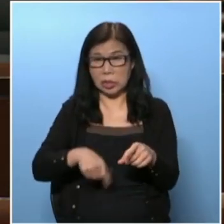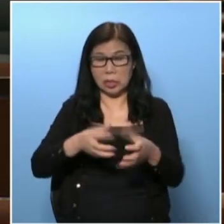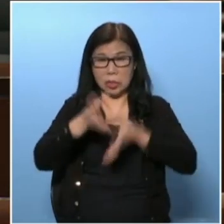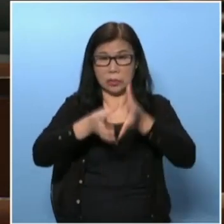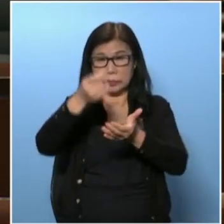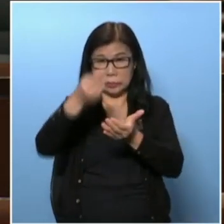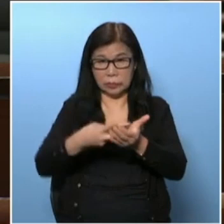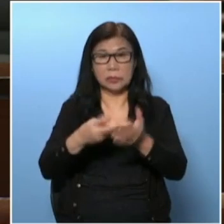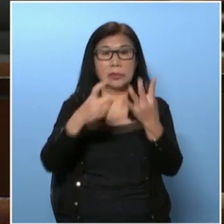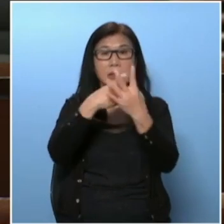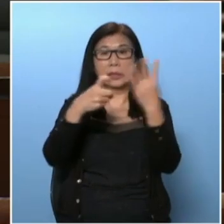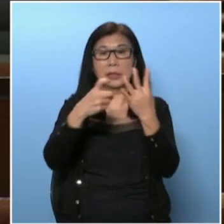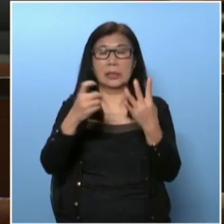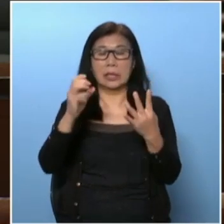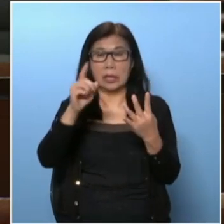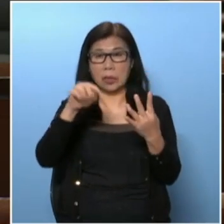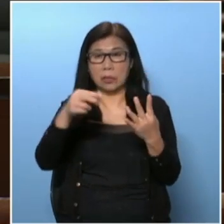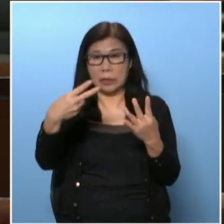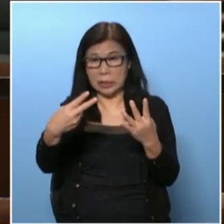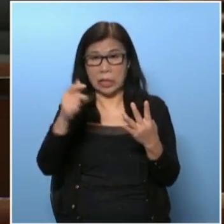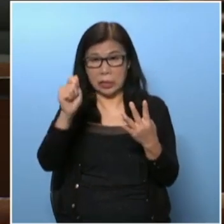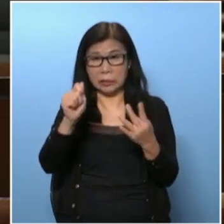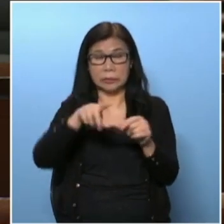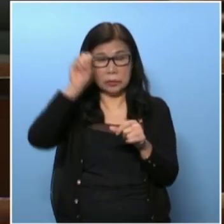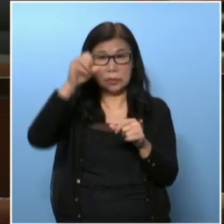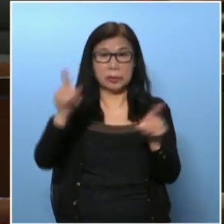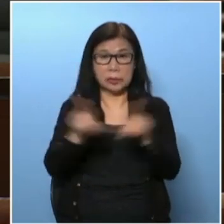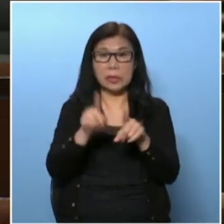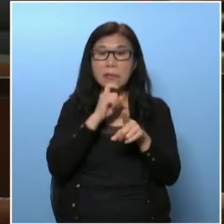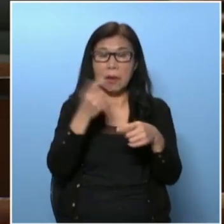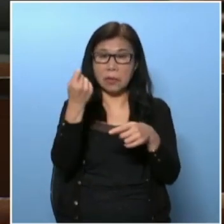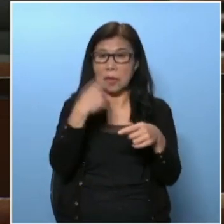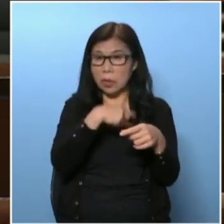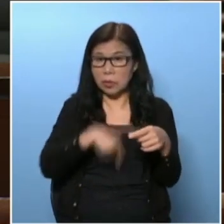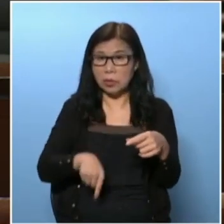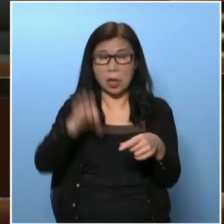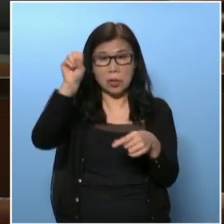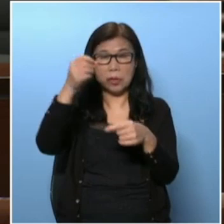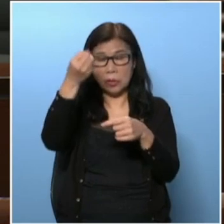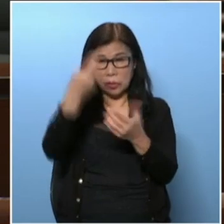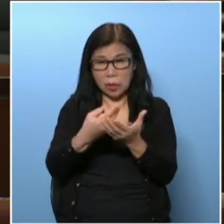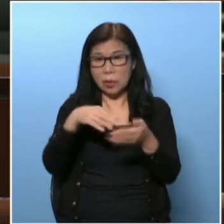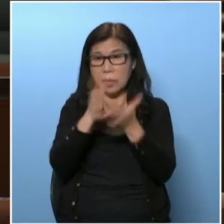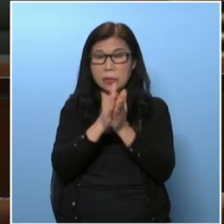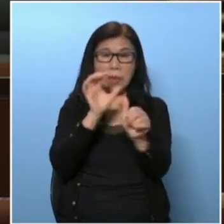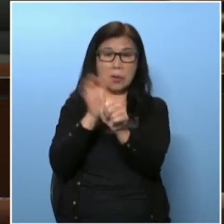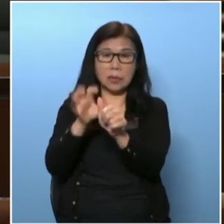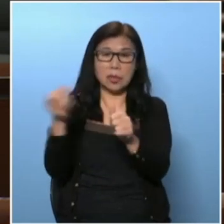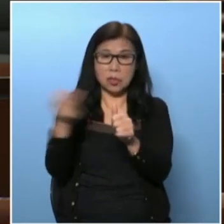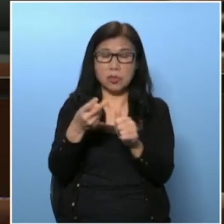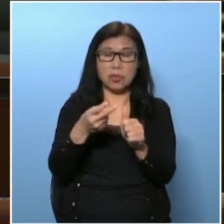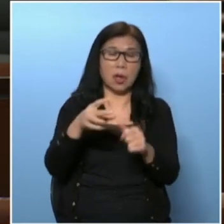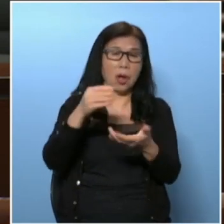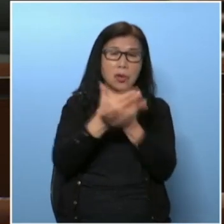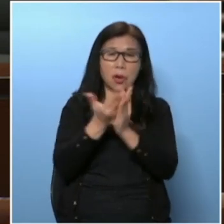個議事規則49(2)A 咧，係動議不得就容海恩議員嘅動議嘅譴責議案再採